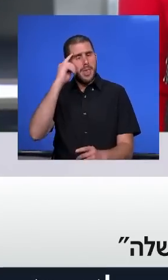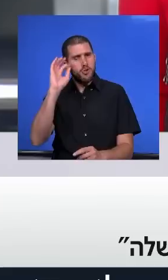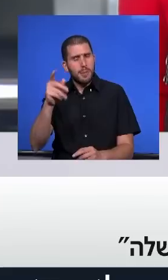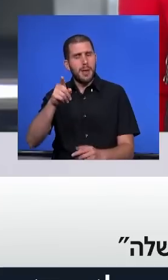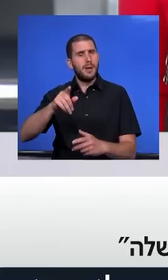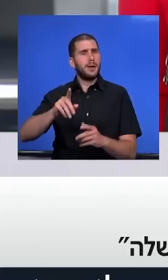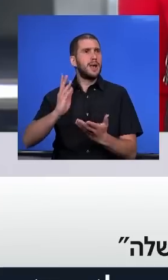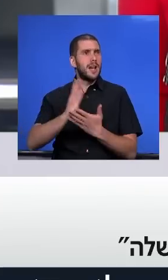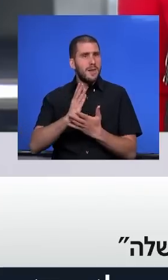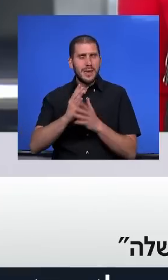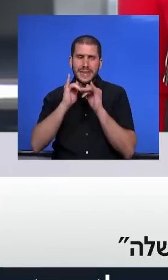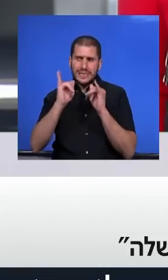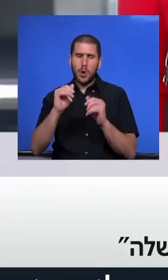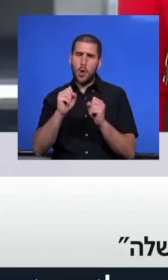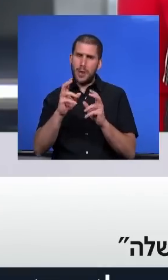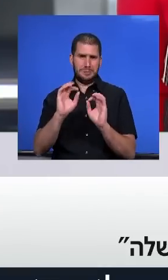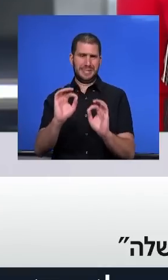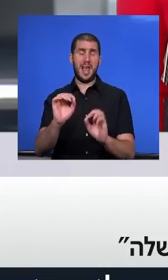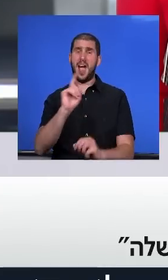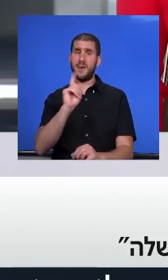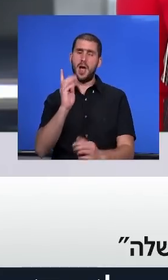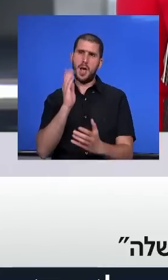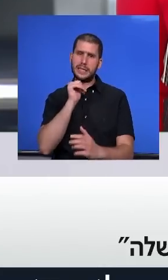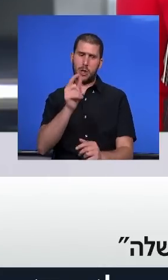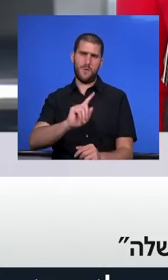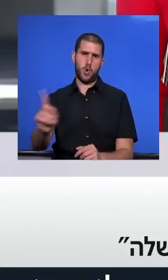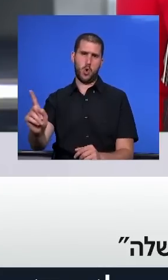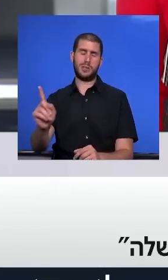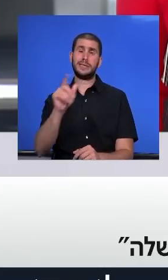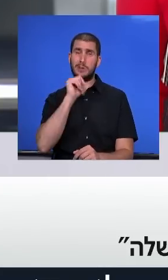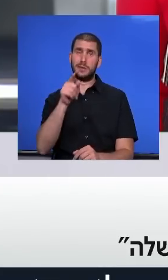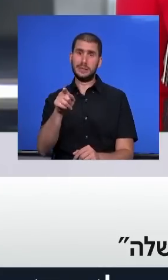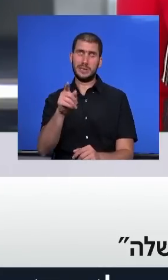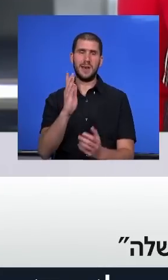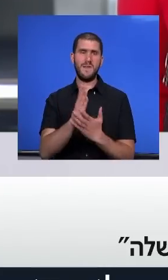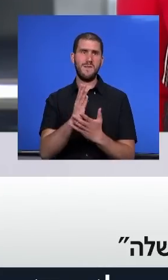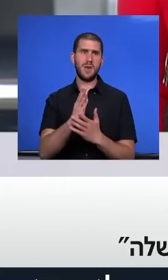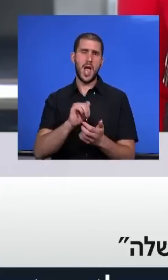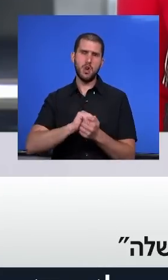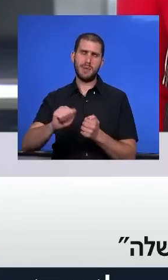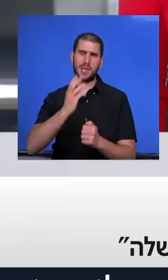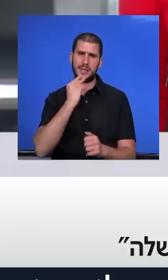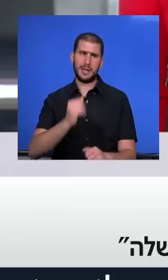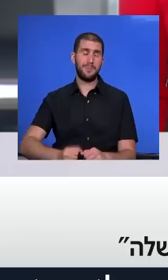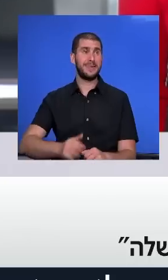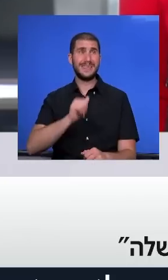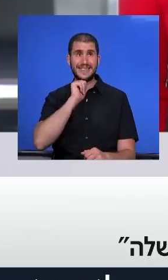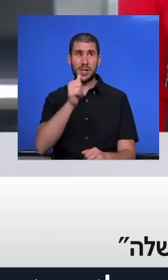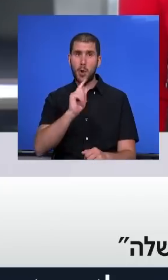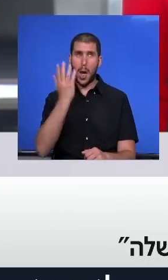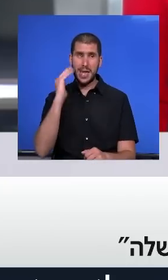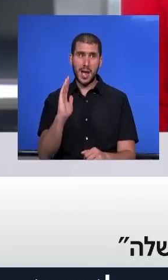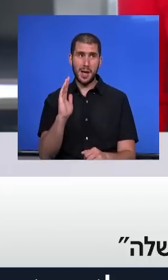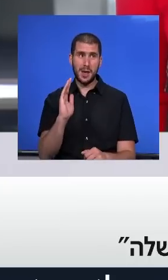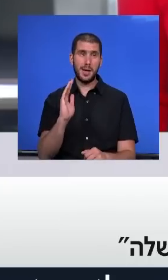תפגינו, תצעקו, הכל בסדר. עד סירוב. סירוב זה אשמת דתה של מדינת ישראל. רק נדייק, סירוב לא היה.